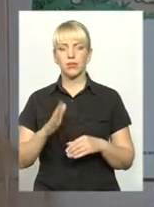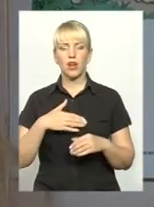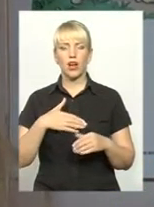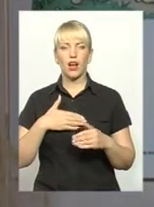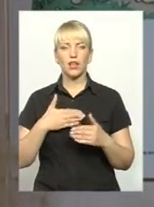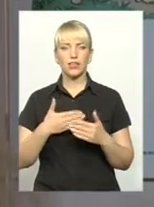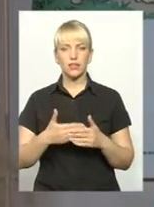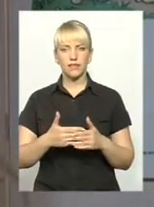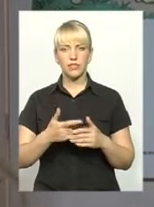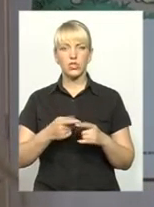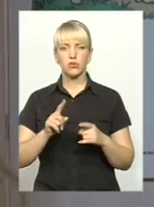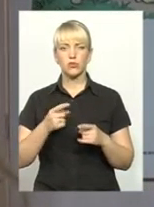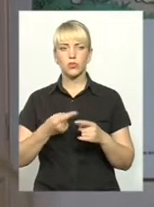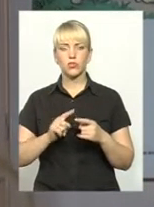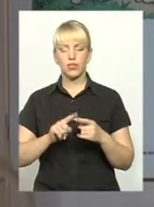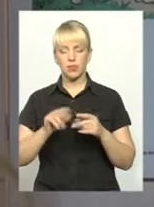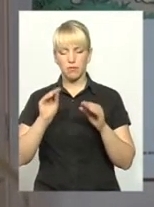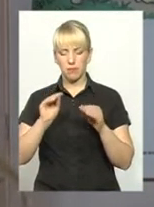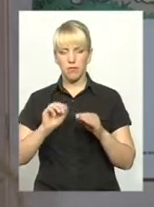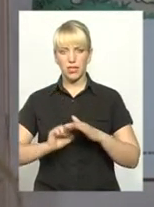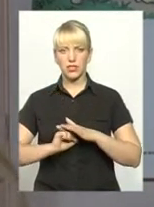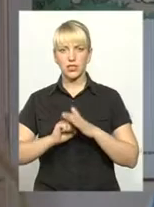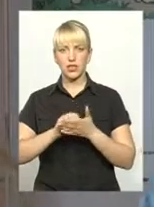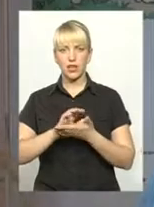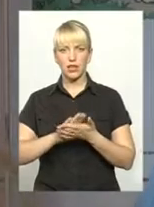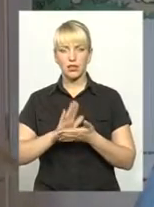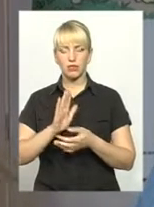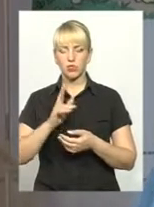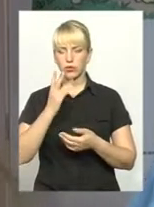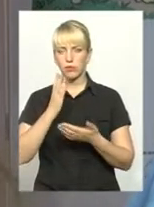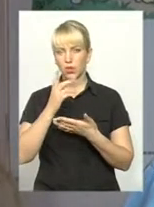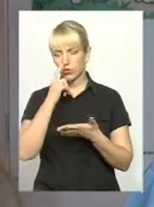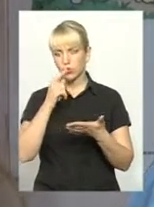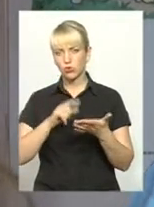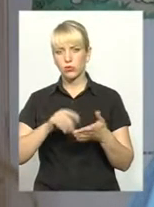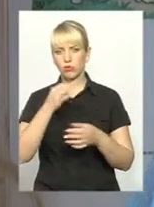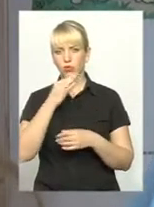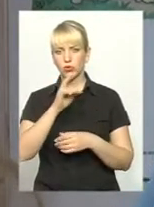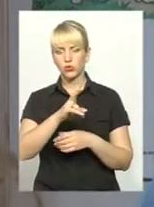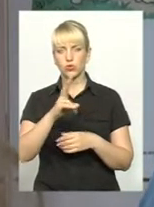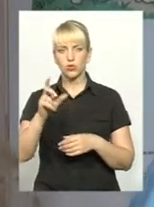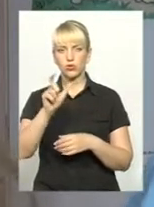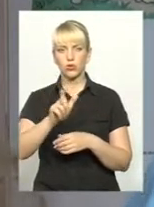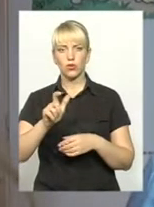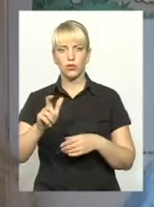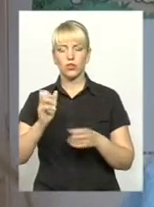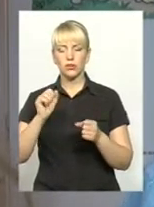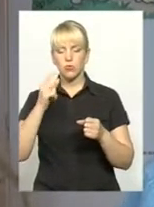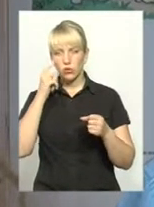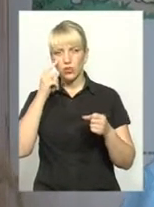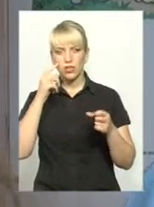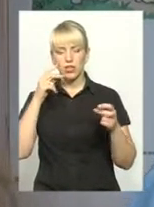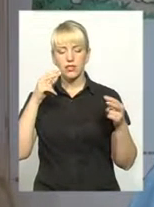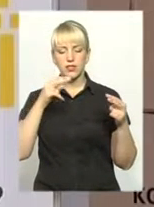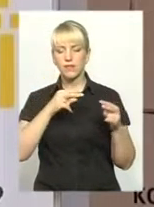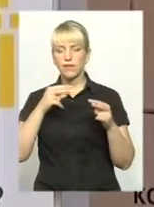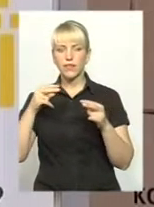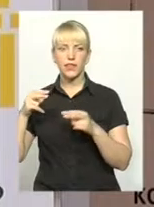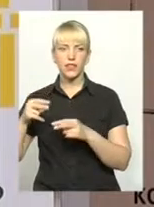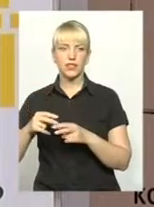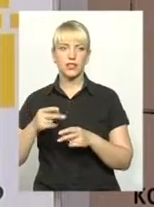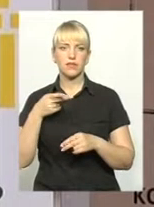що до цієї бази даних тепер будете мати доступ ви, я, будь-хто, і ми зможемо звірити, а чи насправді ця перевірка проводилась.